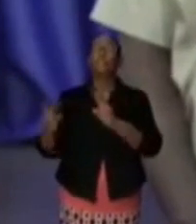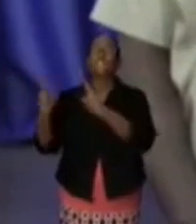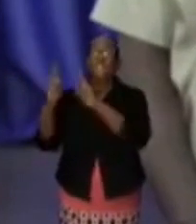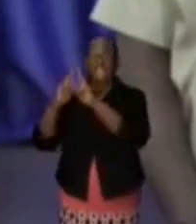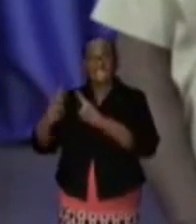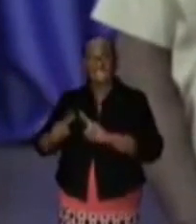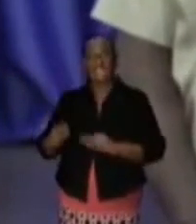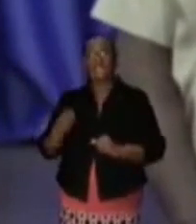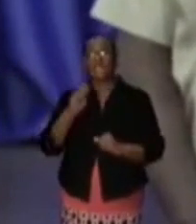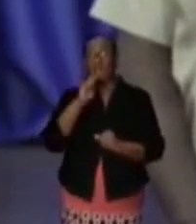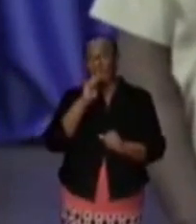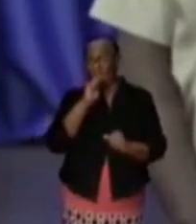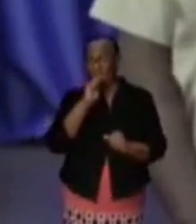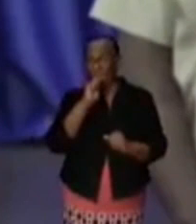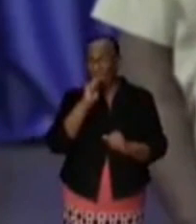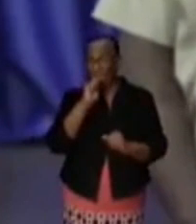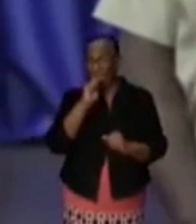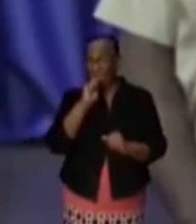internationaal